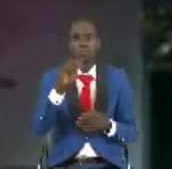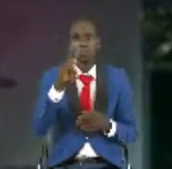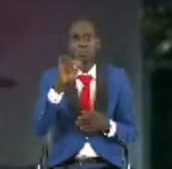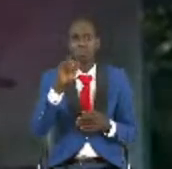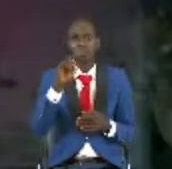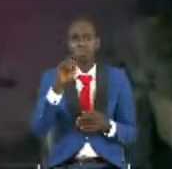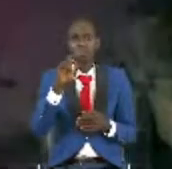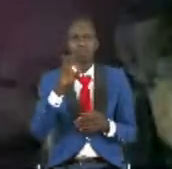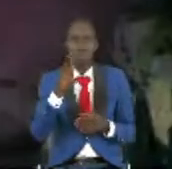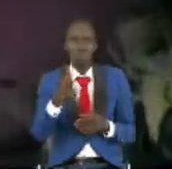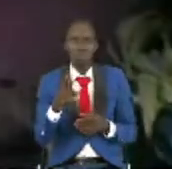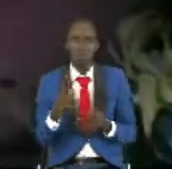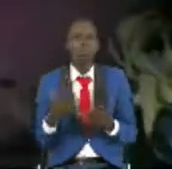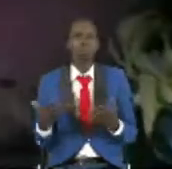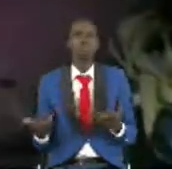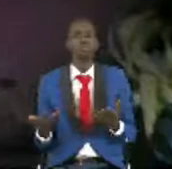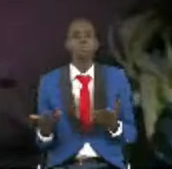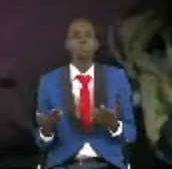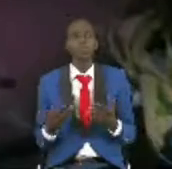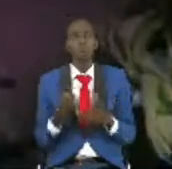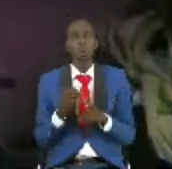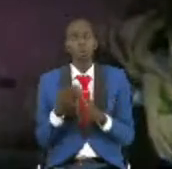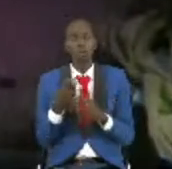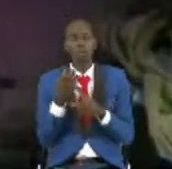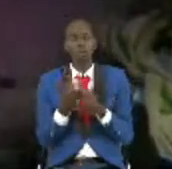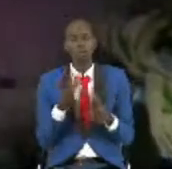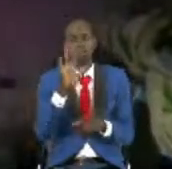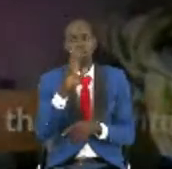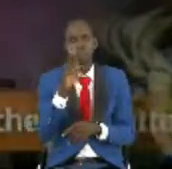vous identifier. Vous qui êtes à la radio et à la télévision,